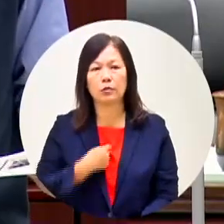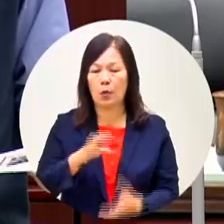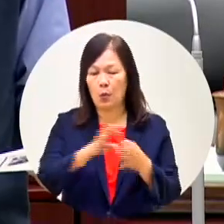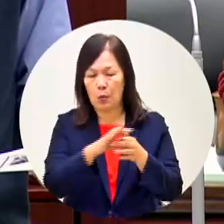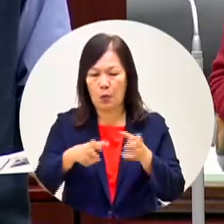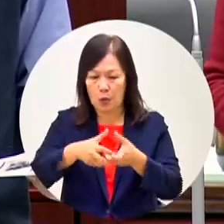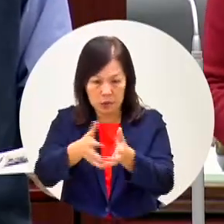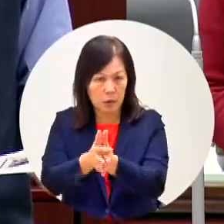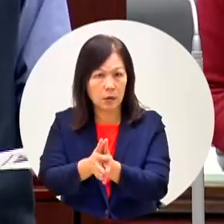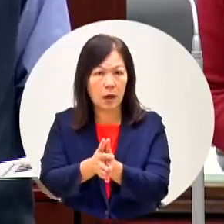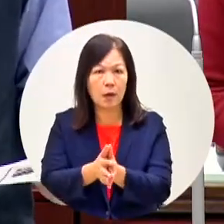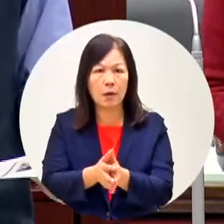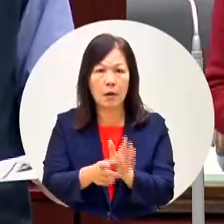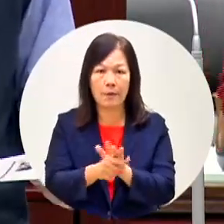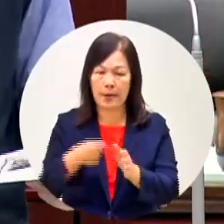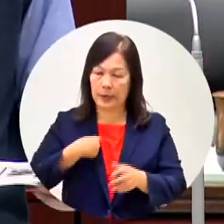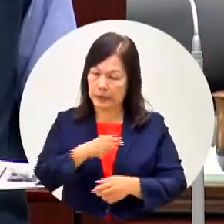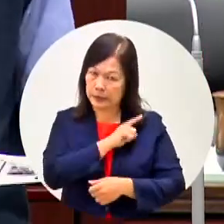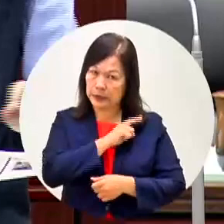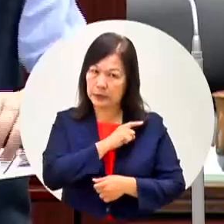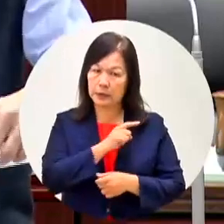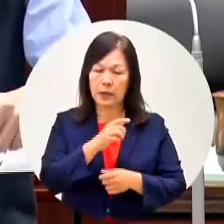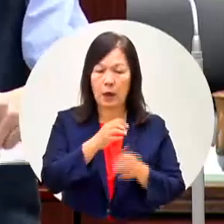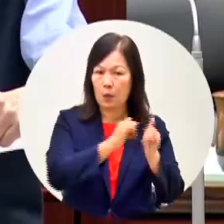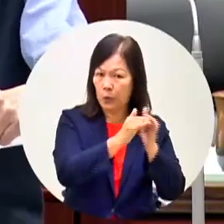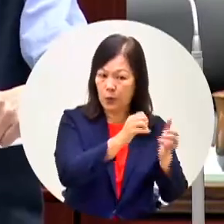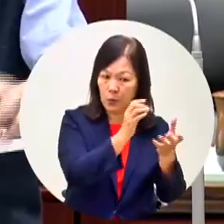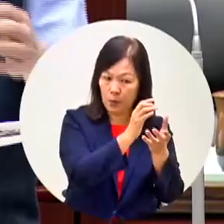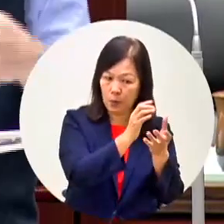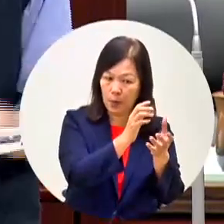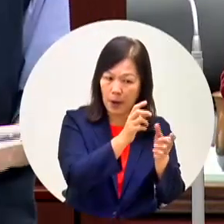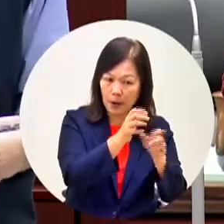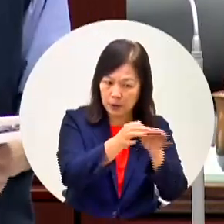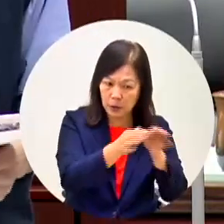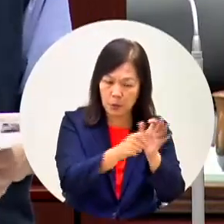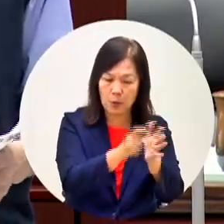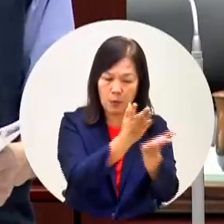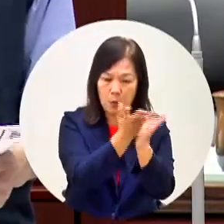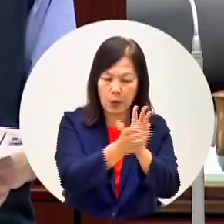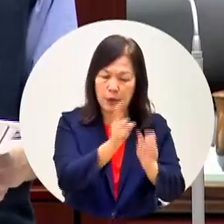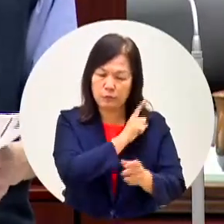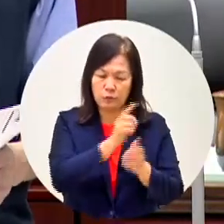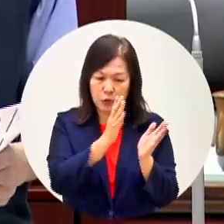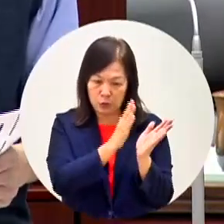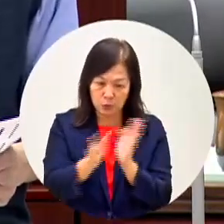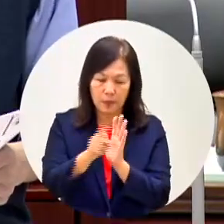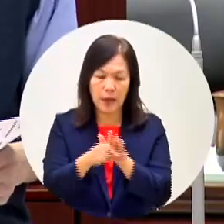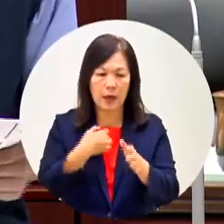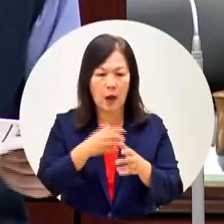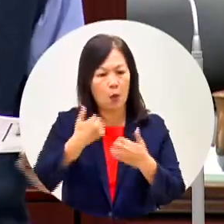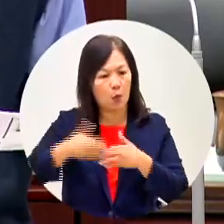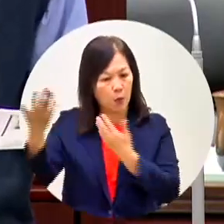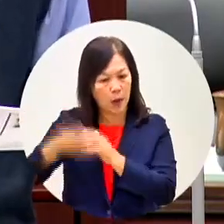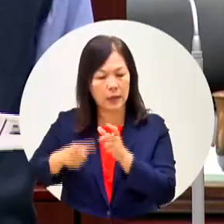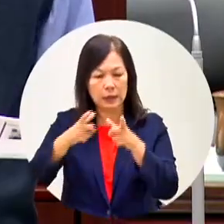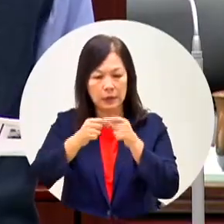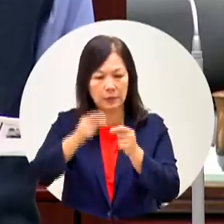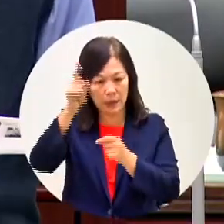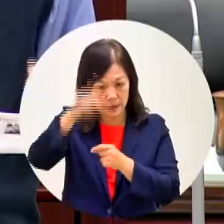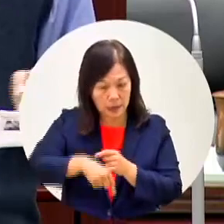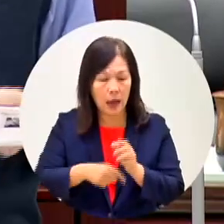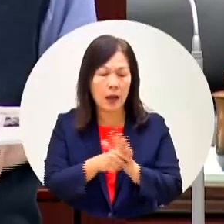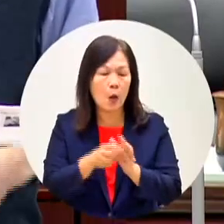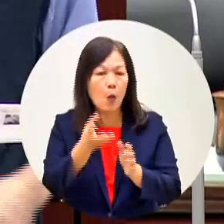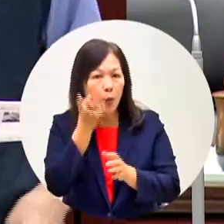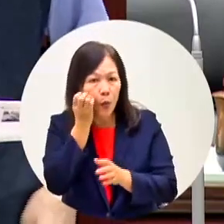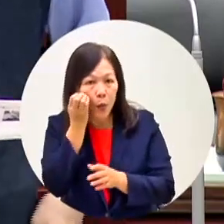的高雄市民，各行各业要做好准备，欢迎日本重要企业来高雄考察啊，我们竭诚的欢迎，也